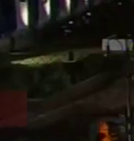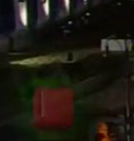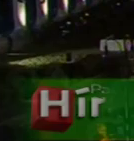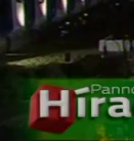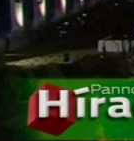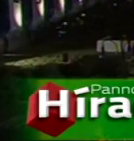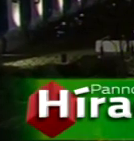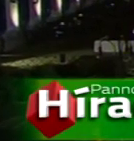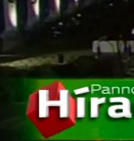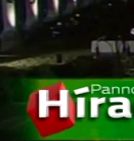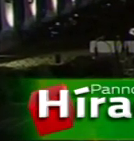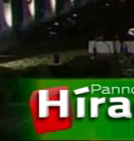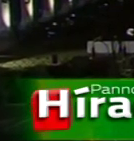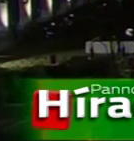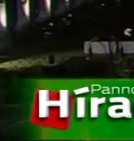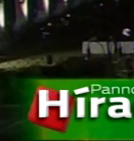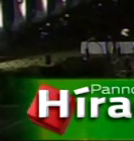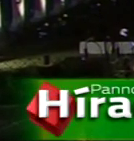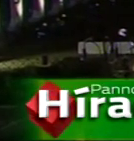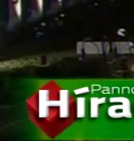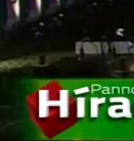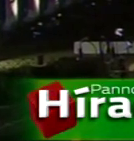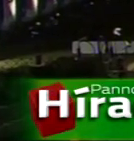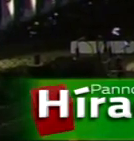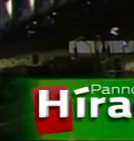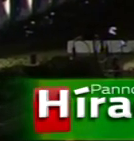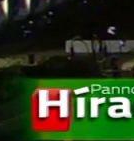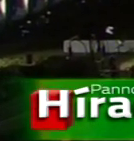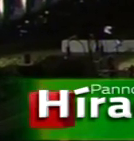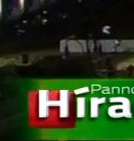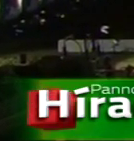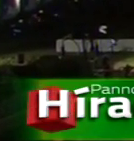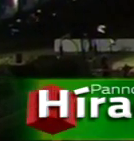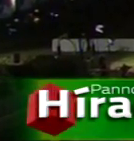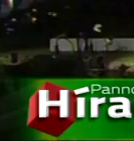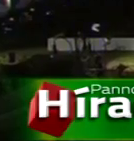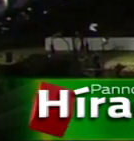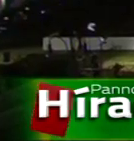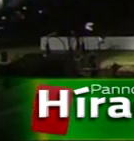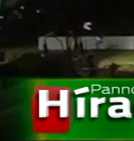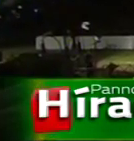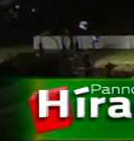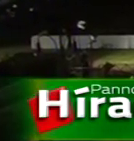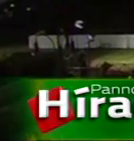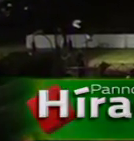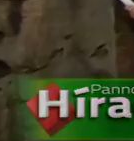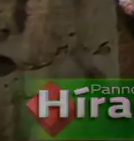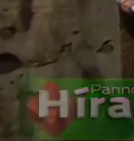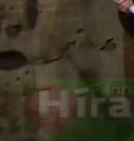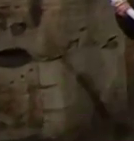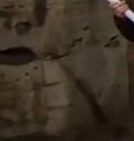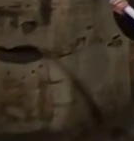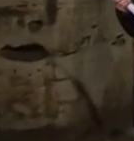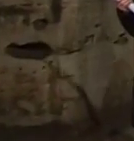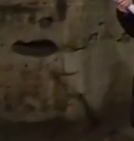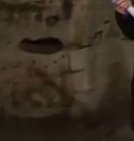A feszület Isten fiának szenvedését jelképezi, azt a közel másfél kilométeres utat, mely során a megváltó önmaga cipelte a